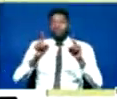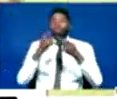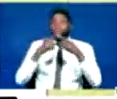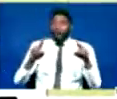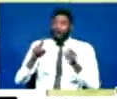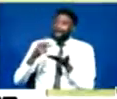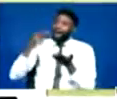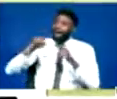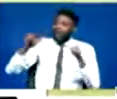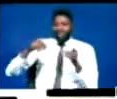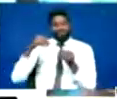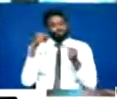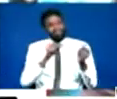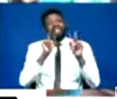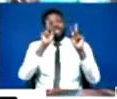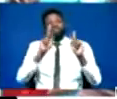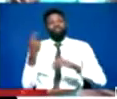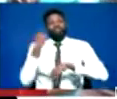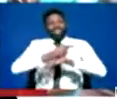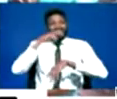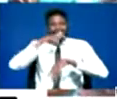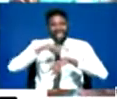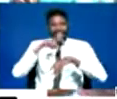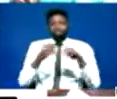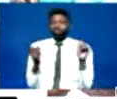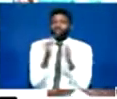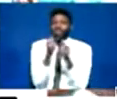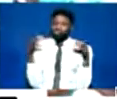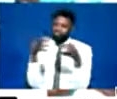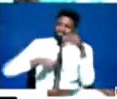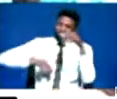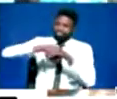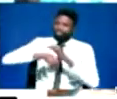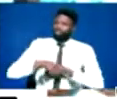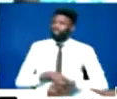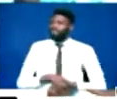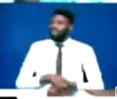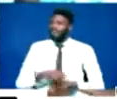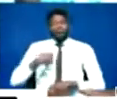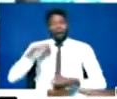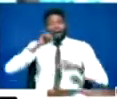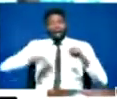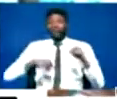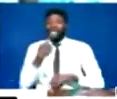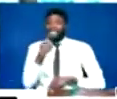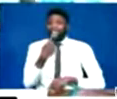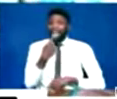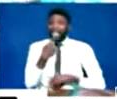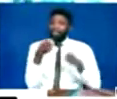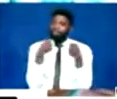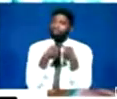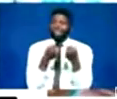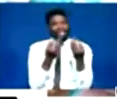Dei kwenye mikwaju ya penalti. Tunasema game imekuwa rahisi, by the way imekuwa ngumu,